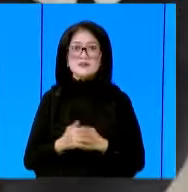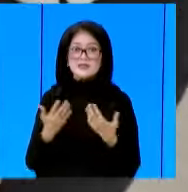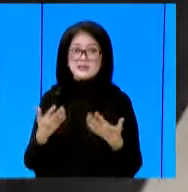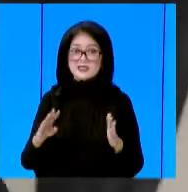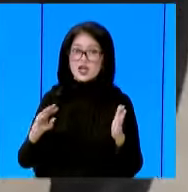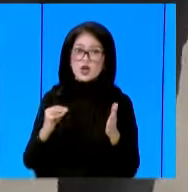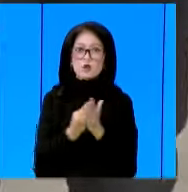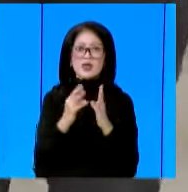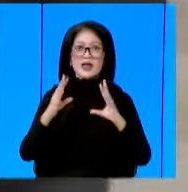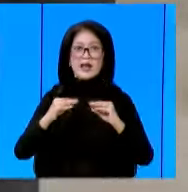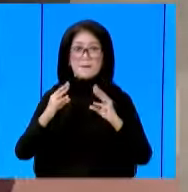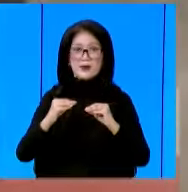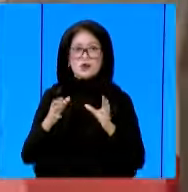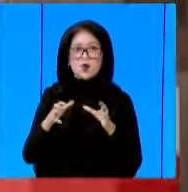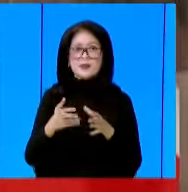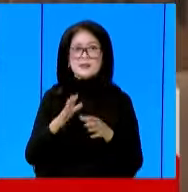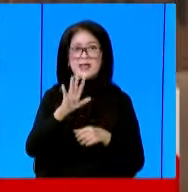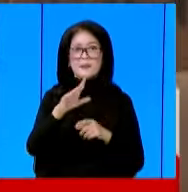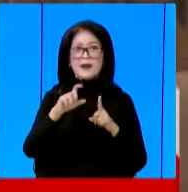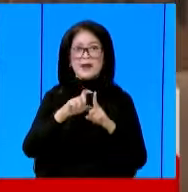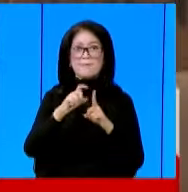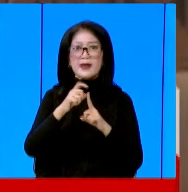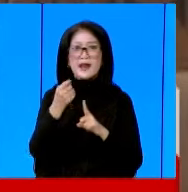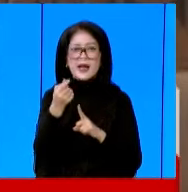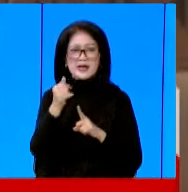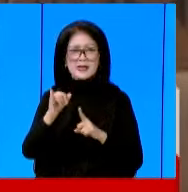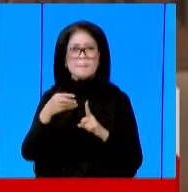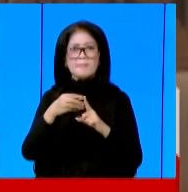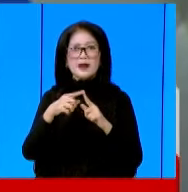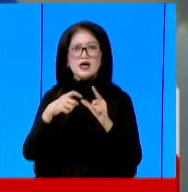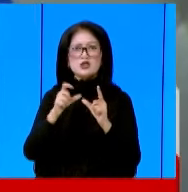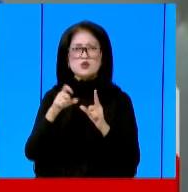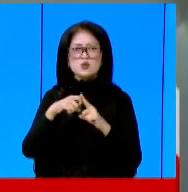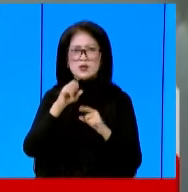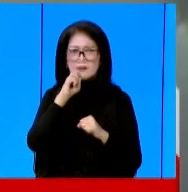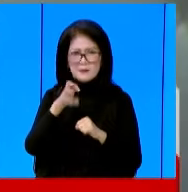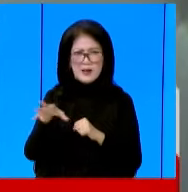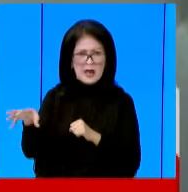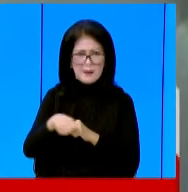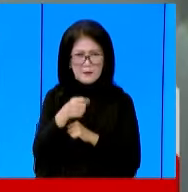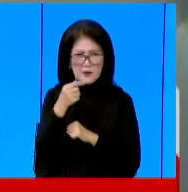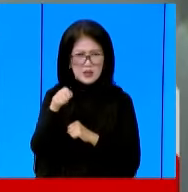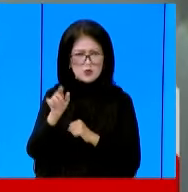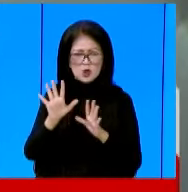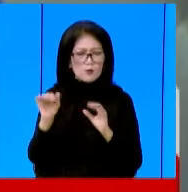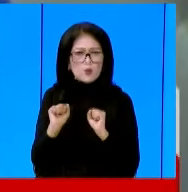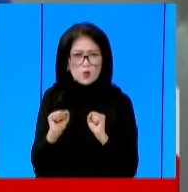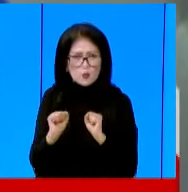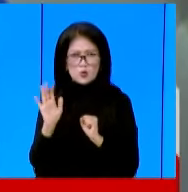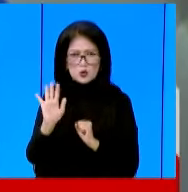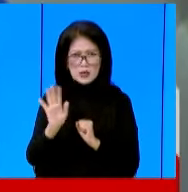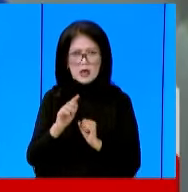Usai mengikuti rapat kerja dengan Komisi 5 DPR RI, Menteri PUPR Basuki Hadimulyono menyatakan penarikan iuran Tapera tidak perlu